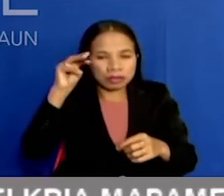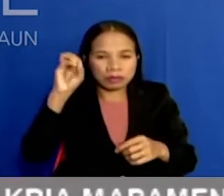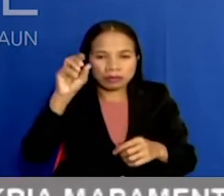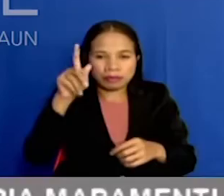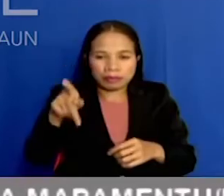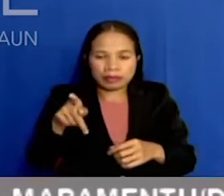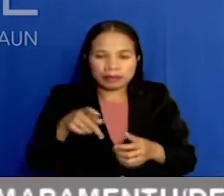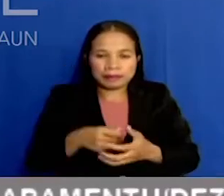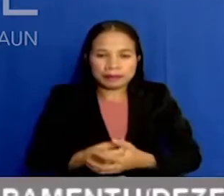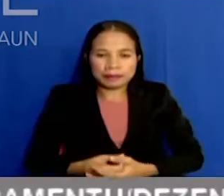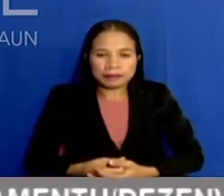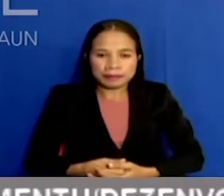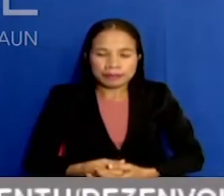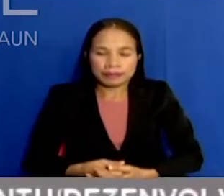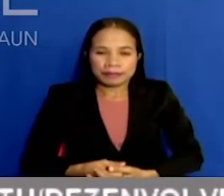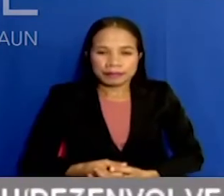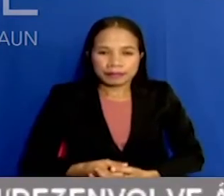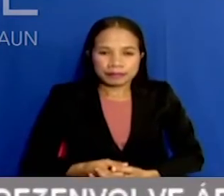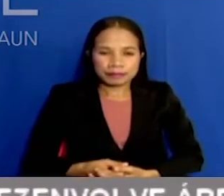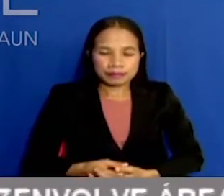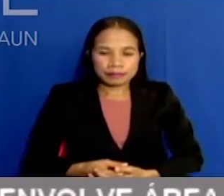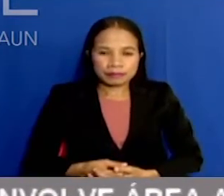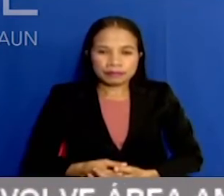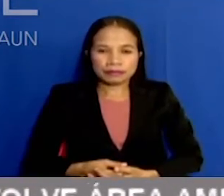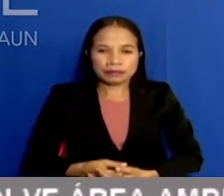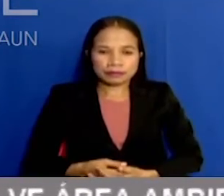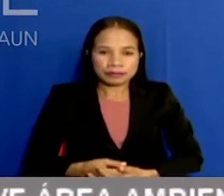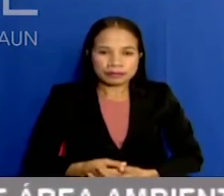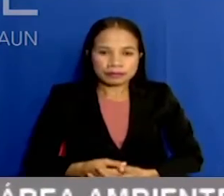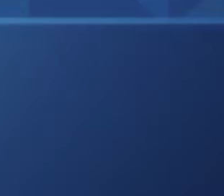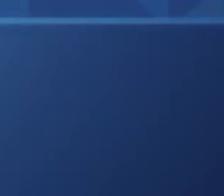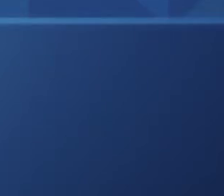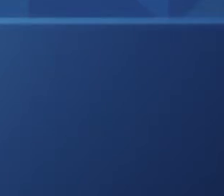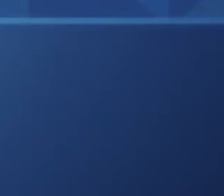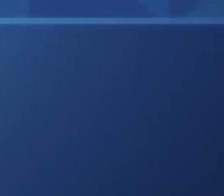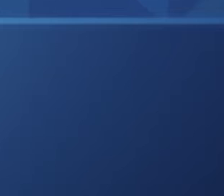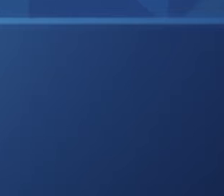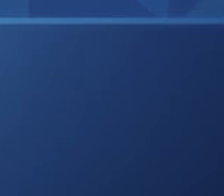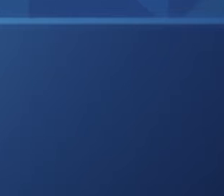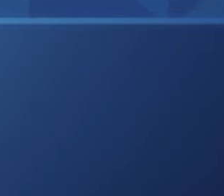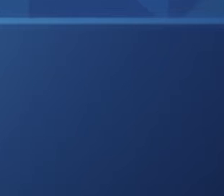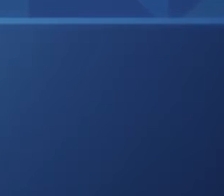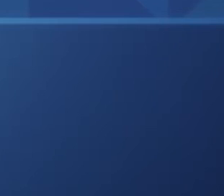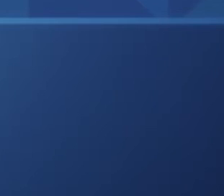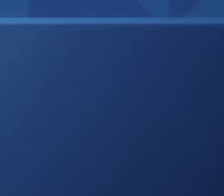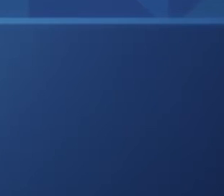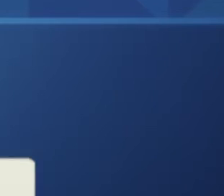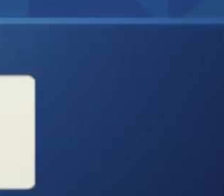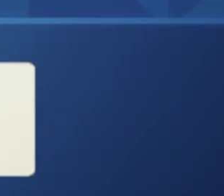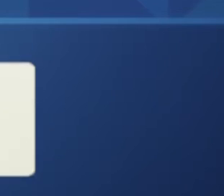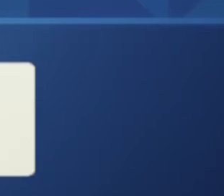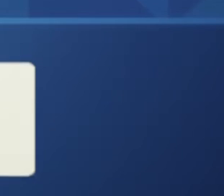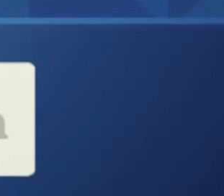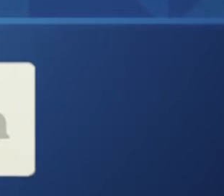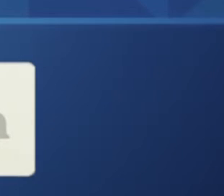Públicas. Timote Guzmão, Holandinho Pacheco, ba RTTL. Hai, telespectadores atu